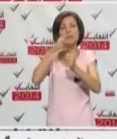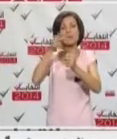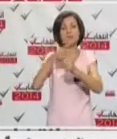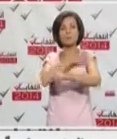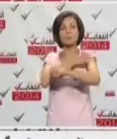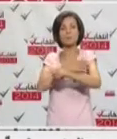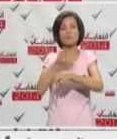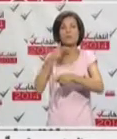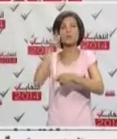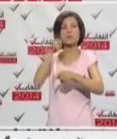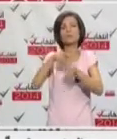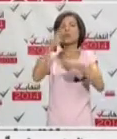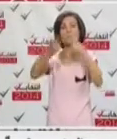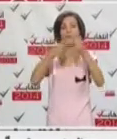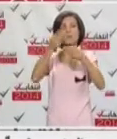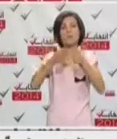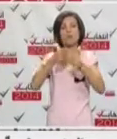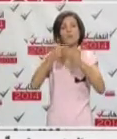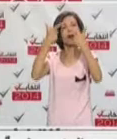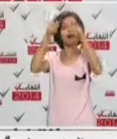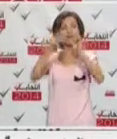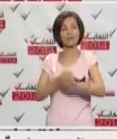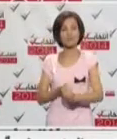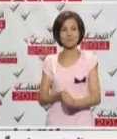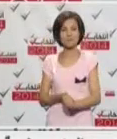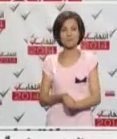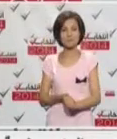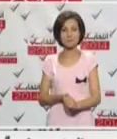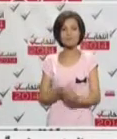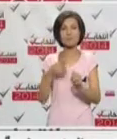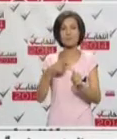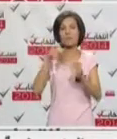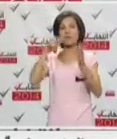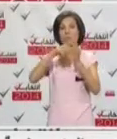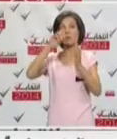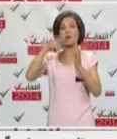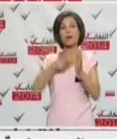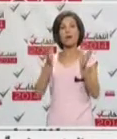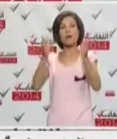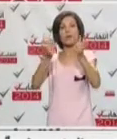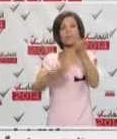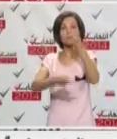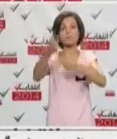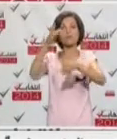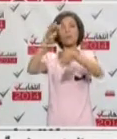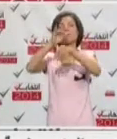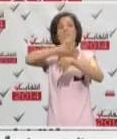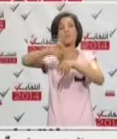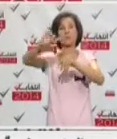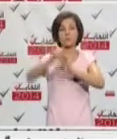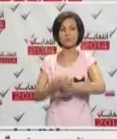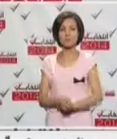ما تستعبدتم الناس وقد ولدتهم امهاتهم احرار ثم اعتبار صندوق التعويض خط احمر لا